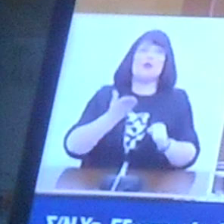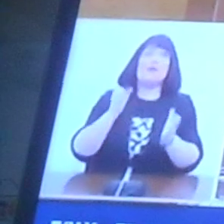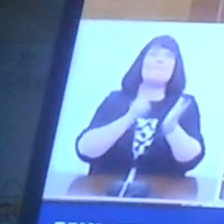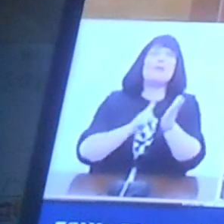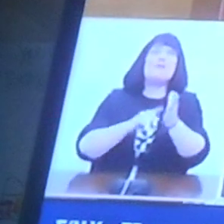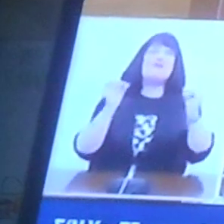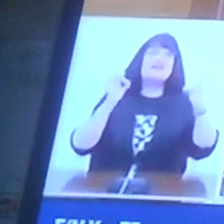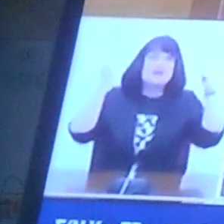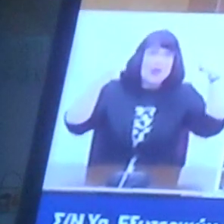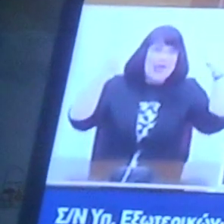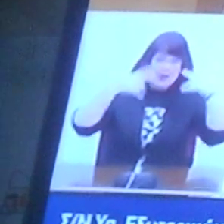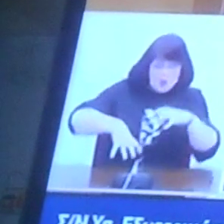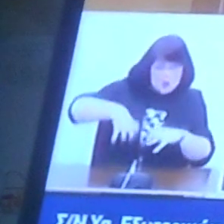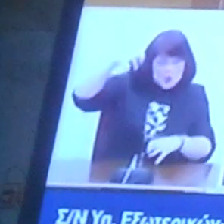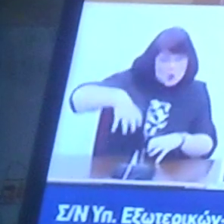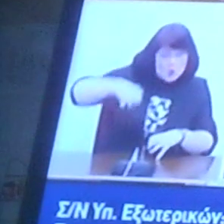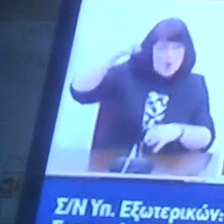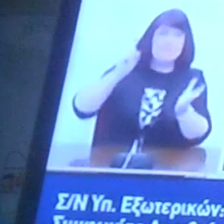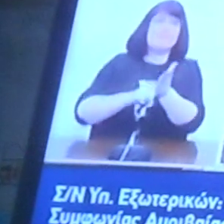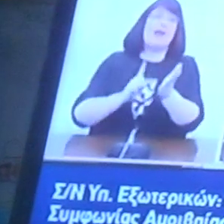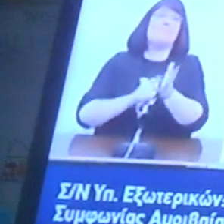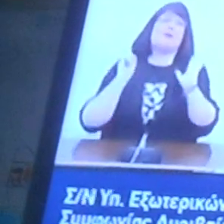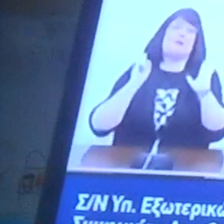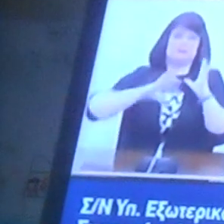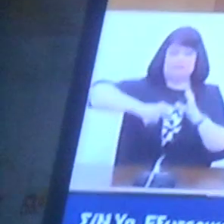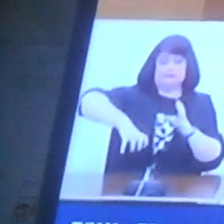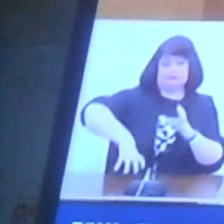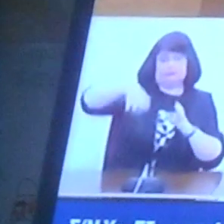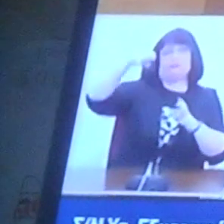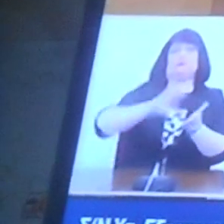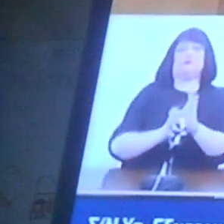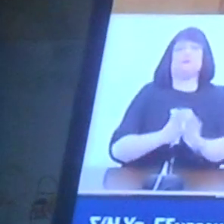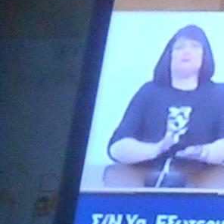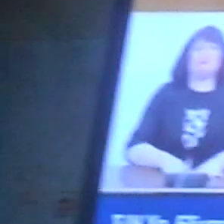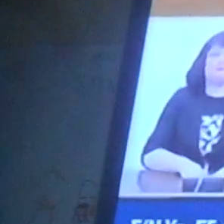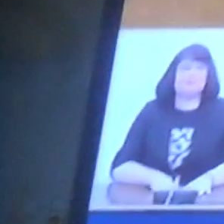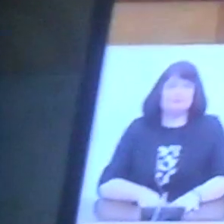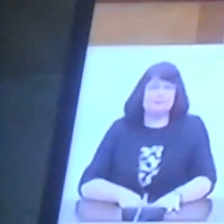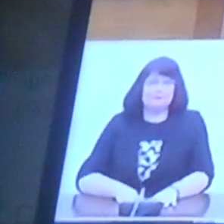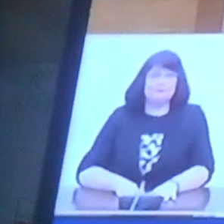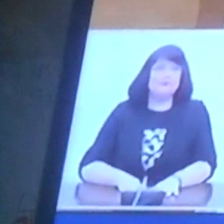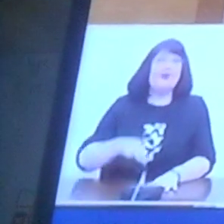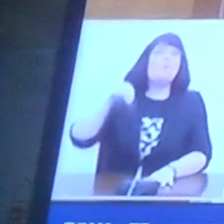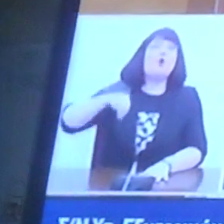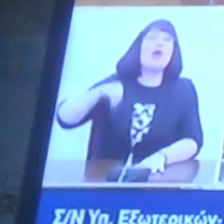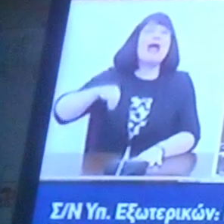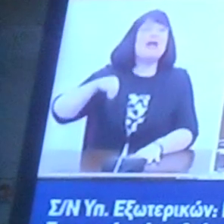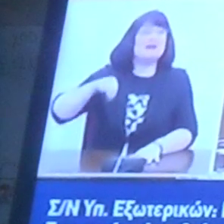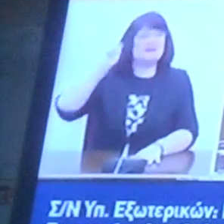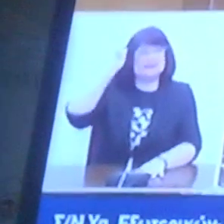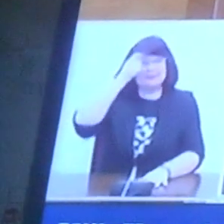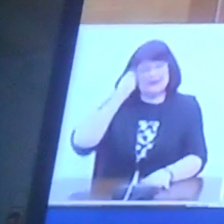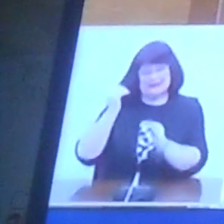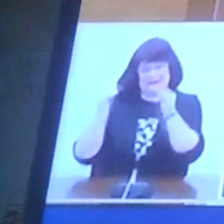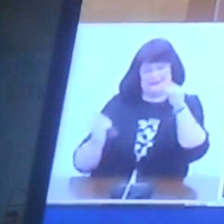πετρελαίου. Και ξέρετε, από κοινά το νέο, το διάβασα και εκεί εφημερίδα. Μολάι, Λακωνία. Κάποιος λάκκος θα